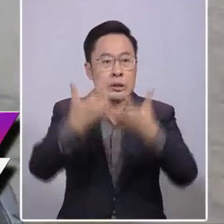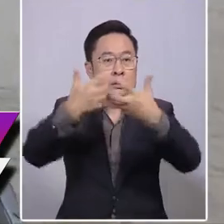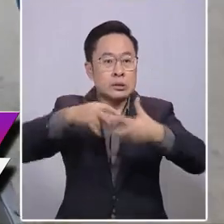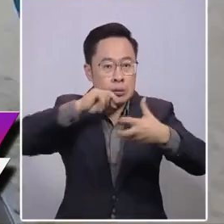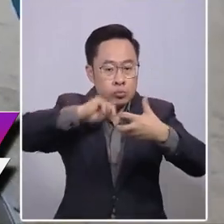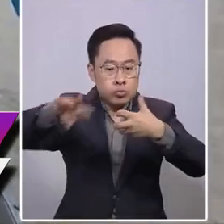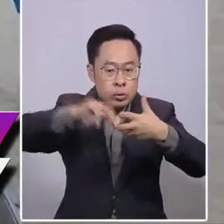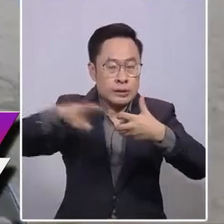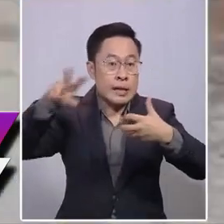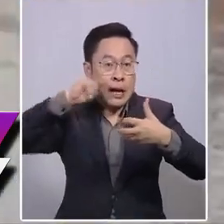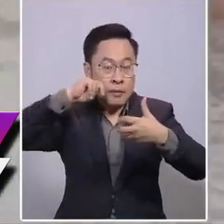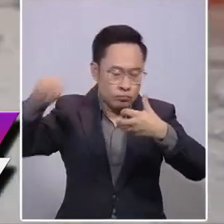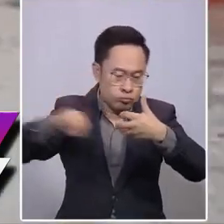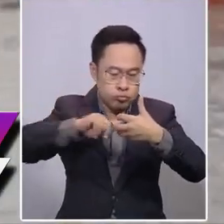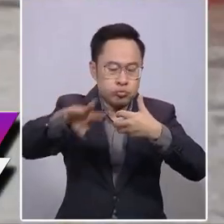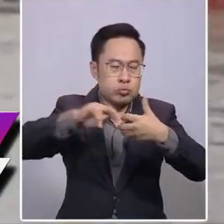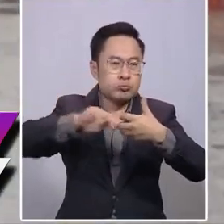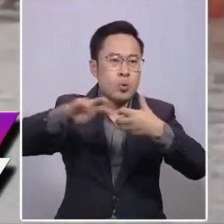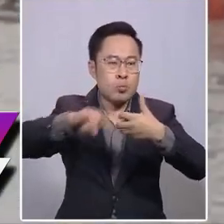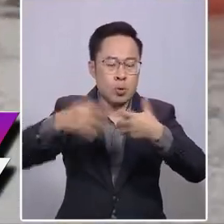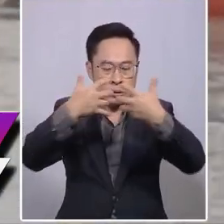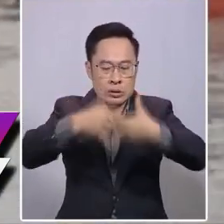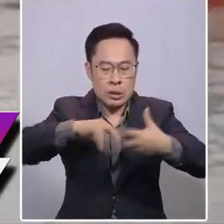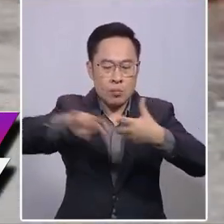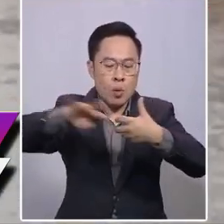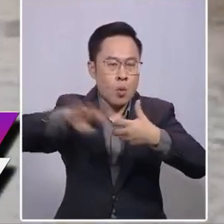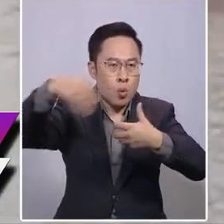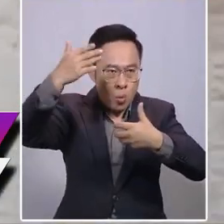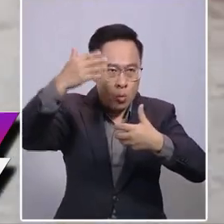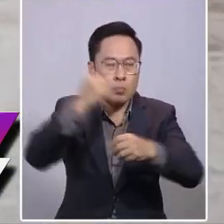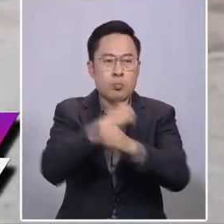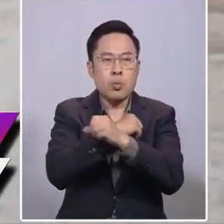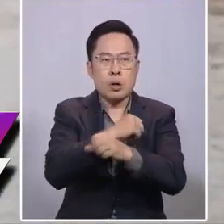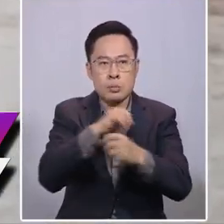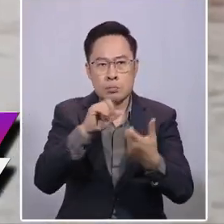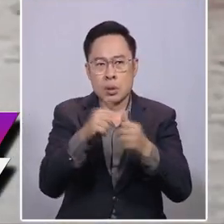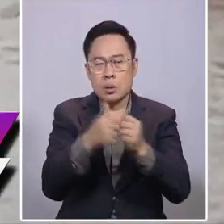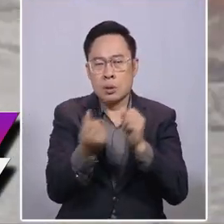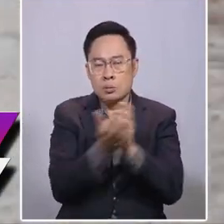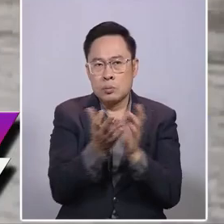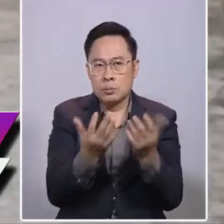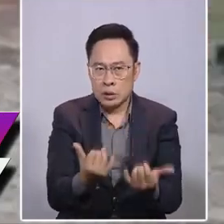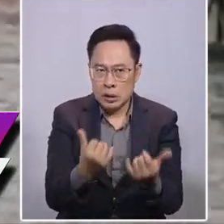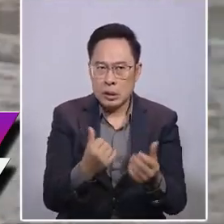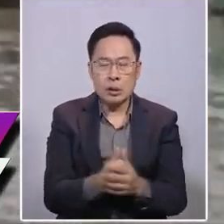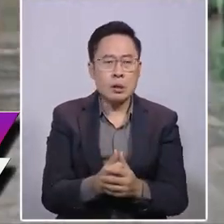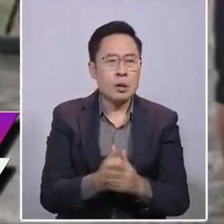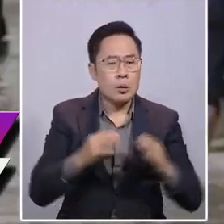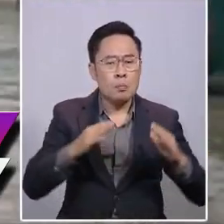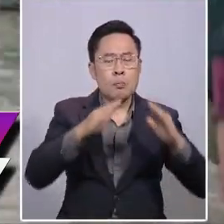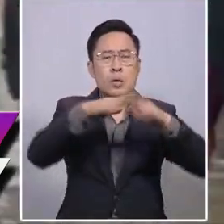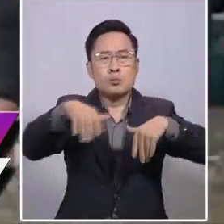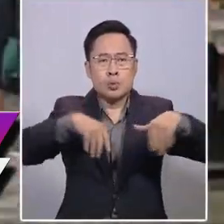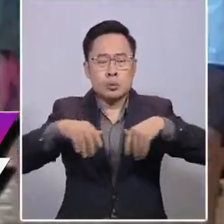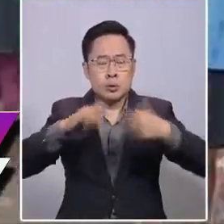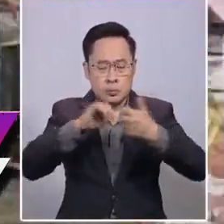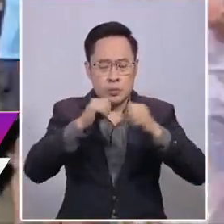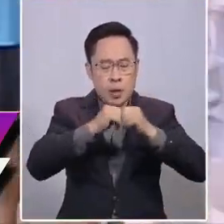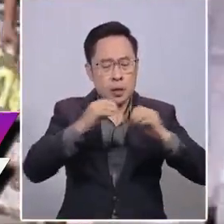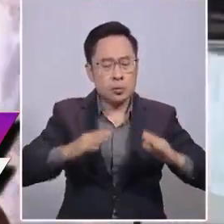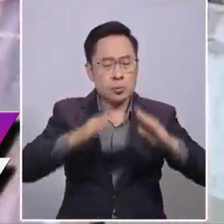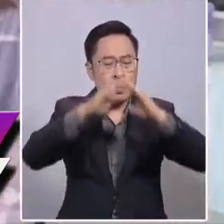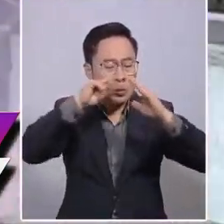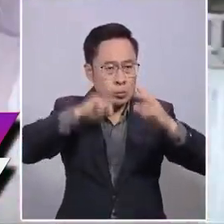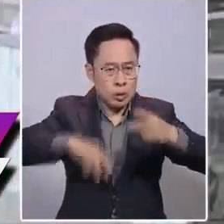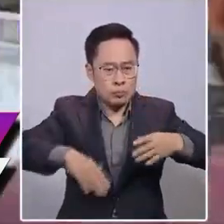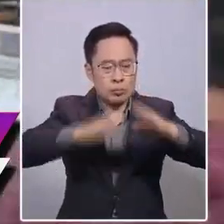ะดวกเรื่องของการจราจรและช่วยเหลือพี่น้องชาวบ้านที่ได้รับผลกระทบนะครับซึ่งตอนนี้เนี่ยบ้านเรือนบางส่วนก็ถูกน้ำท่วมสูง